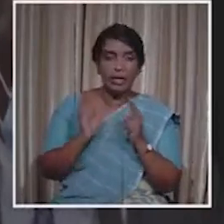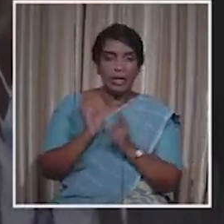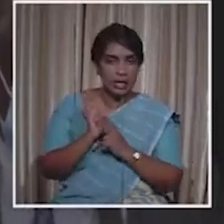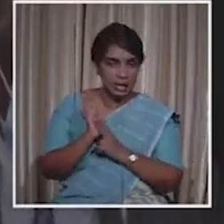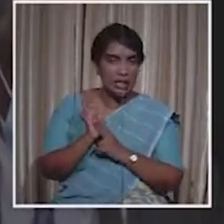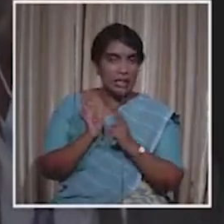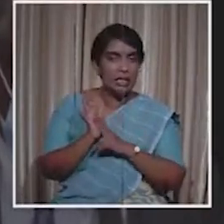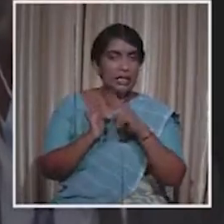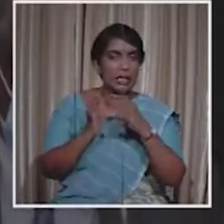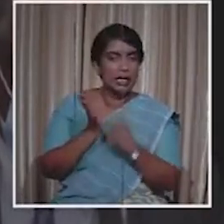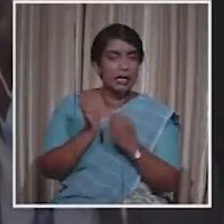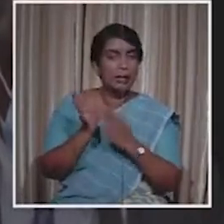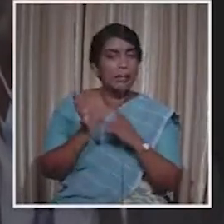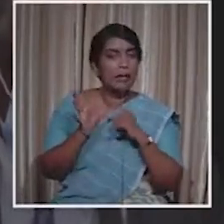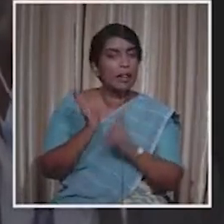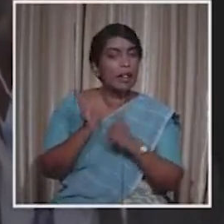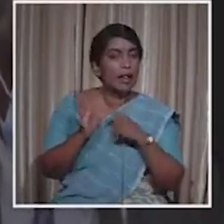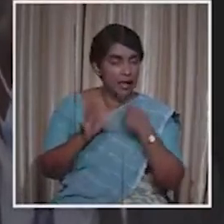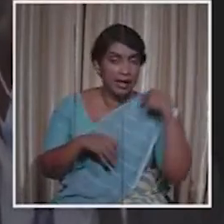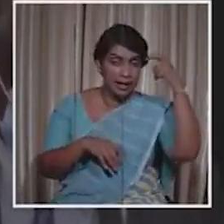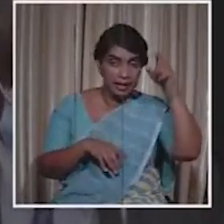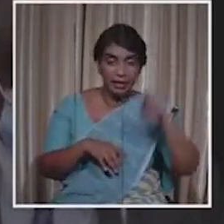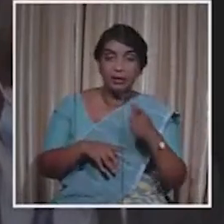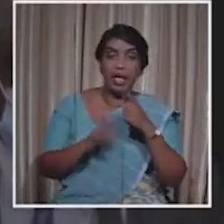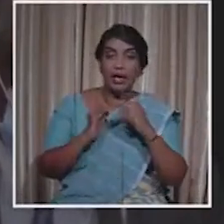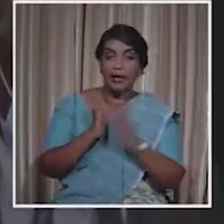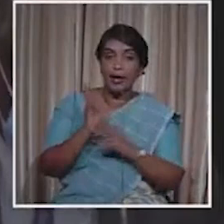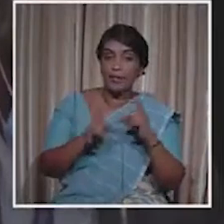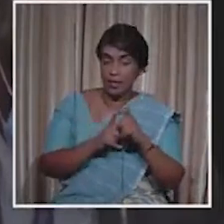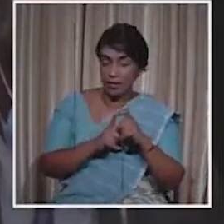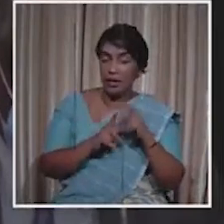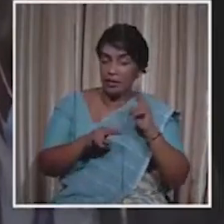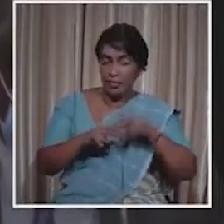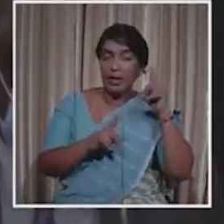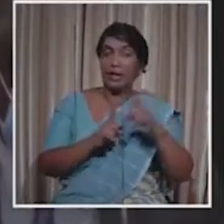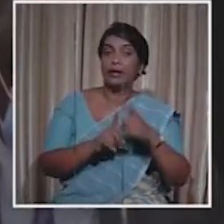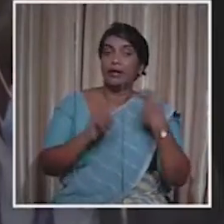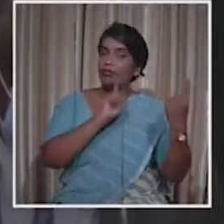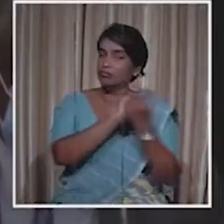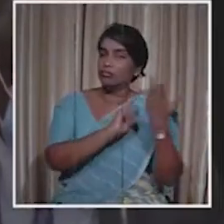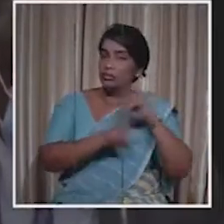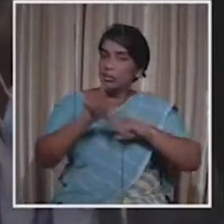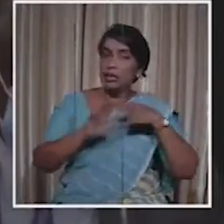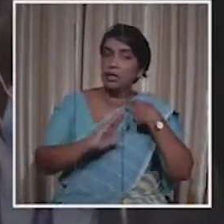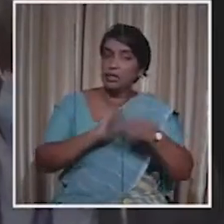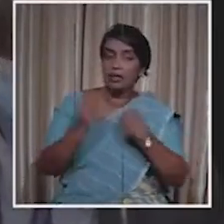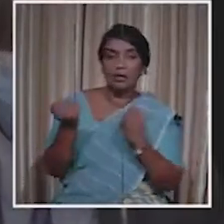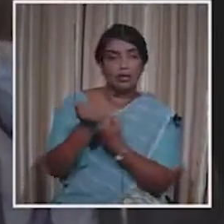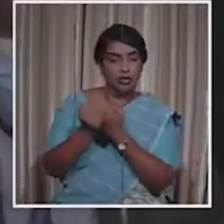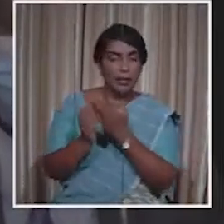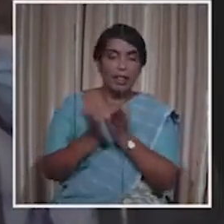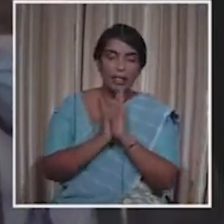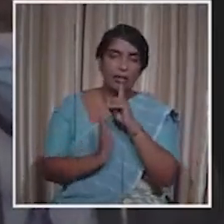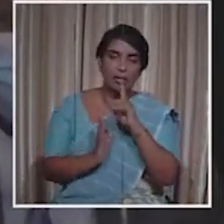இந்த சர்வதேச நாணய நிதியத்தினுடைய பணிப்பாளரோடு பேசி இலங்கைக்கு உதவி வழங்குங்கள், அவர் இந்தியாவுக்கு என்று சொல்லவில்லை, இலங்கைக்கு உதவி வழங்குங்கள்